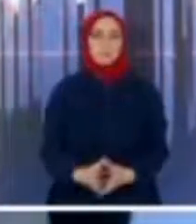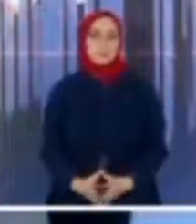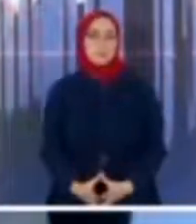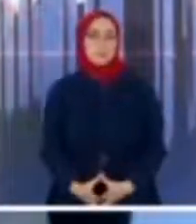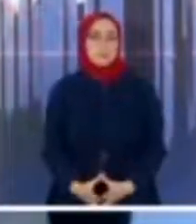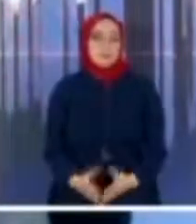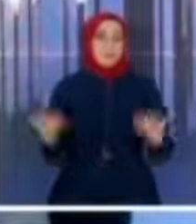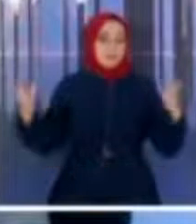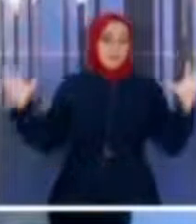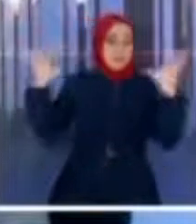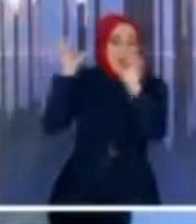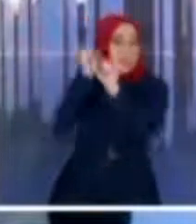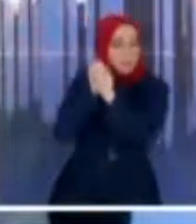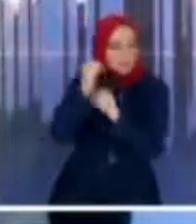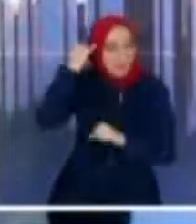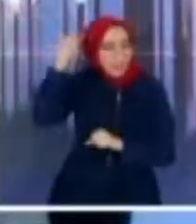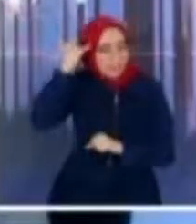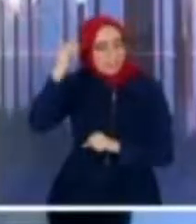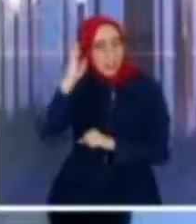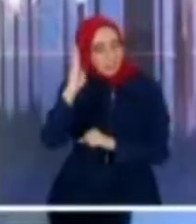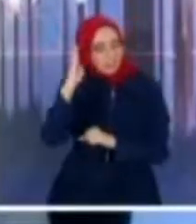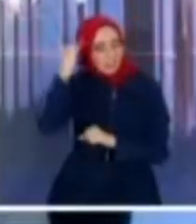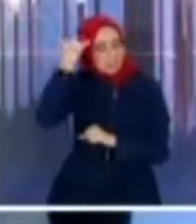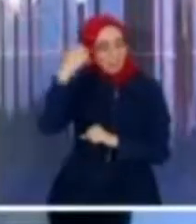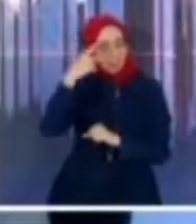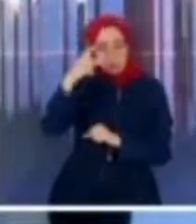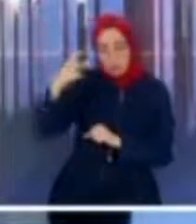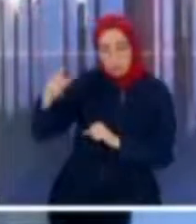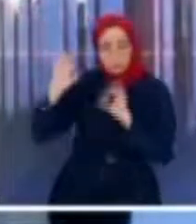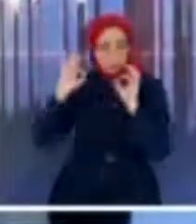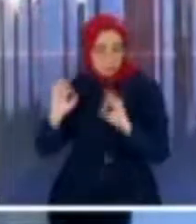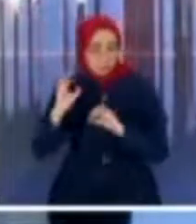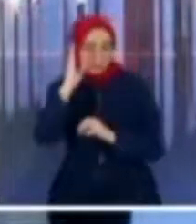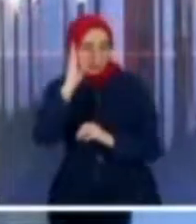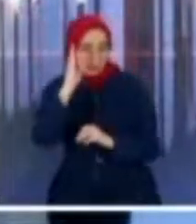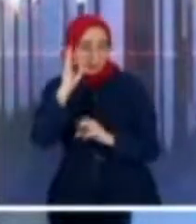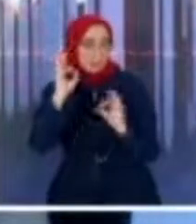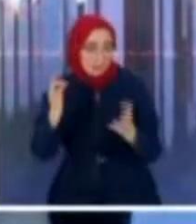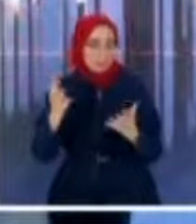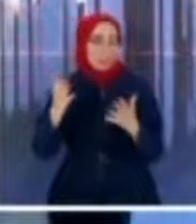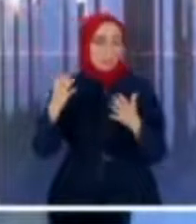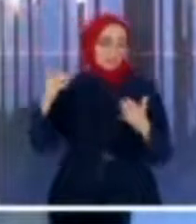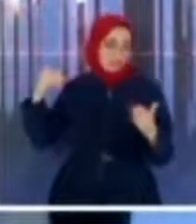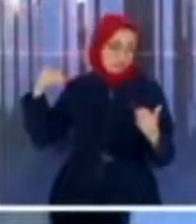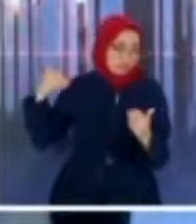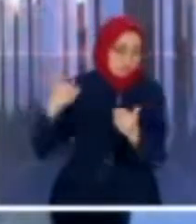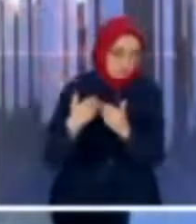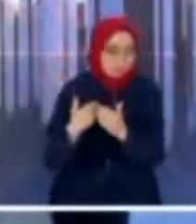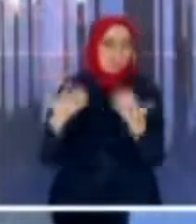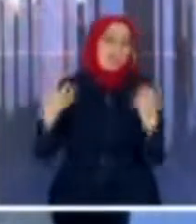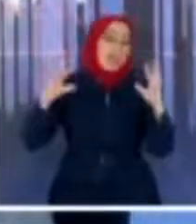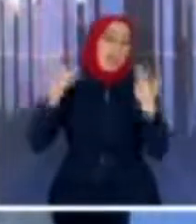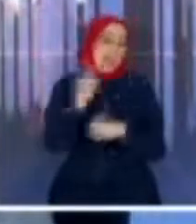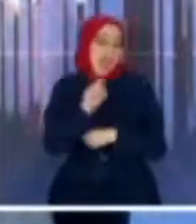هذه كانت كل المبادرات اللي قامت بها جمعيات الممثلة لولاية باجة في رحلة علاش لا. الأدوار الكل،